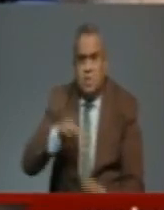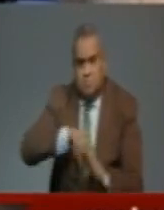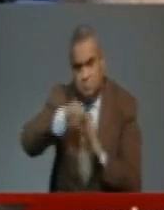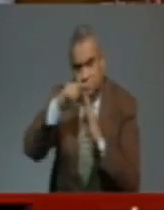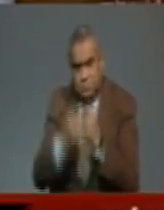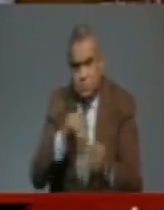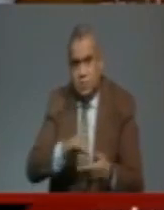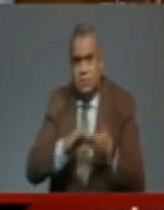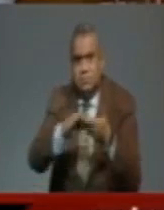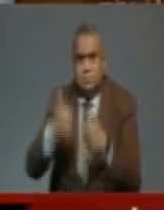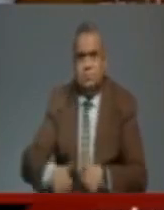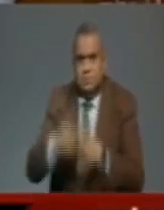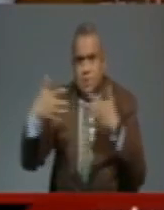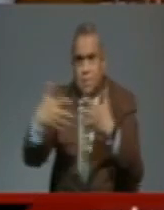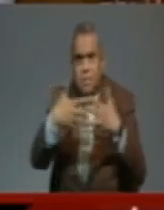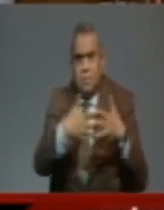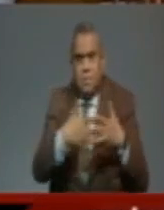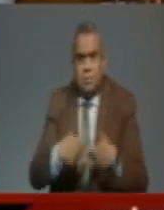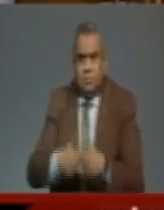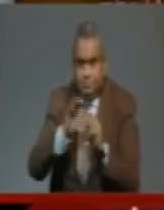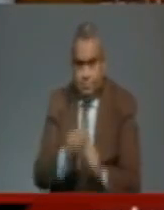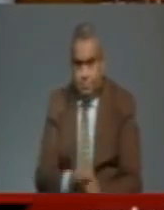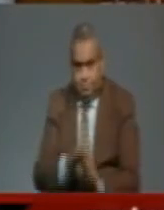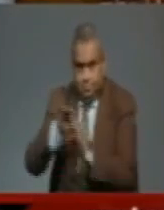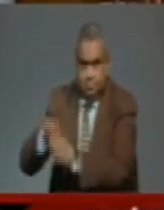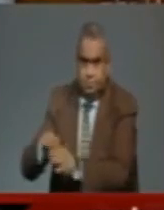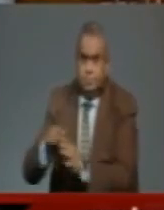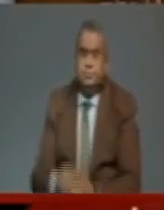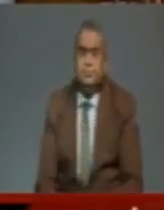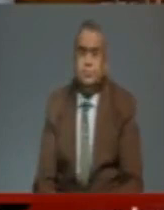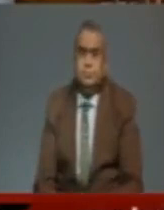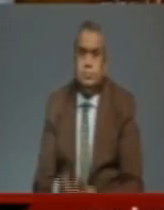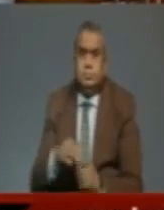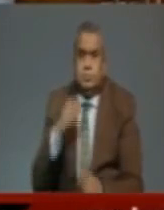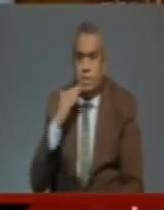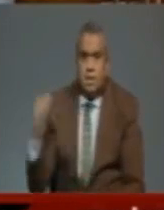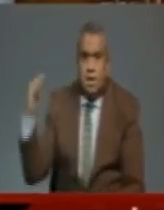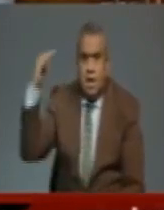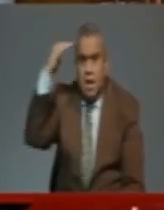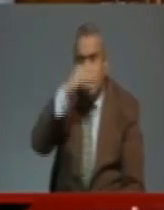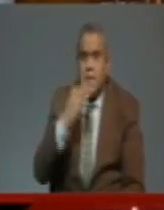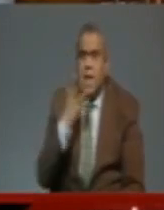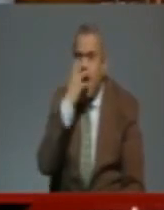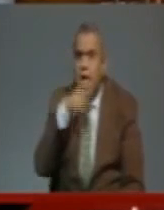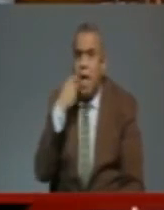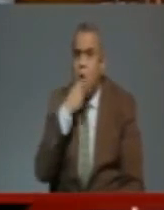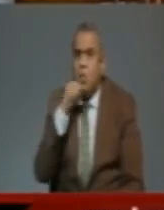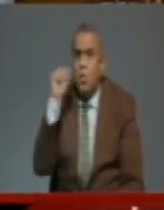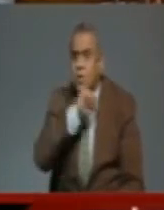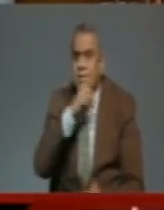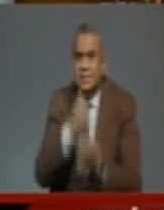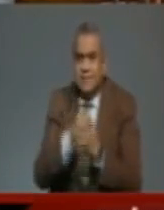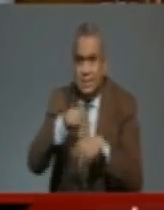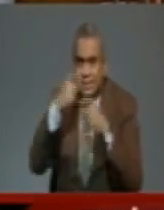فندم ان شاء الله. هنا عندنا فندم كباري الهويس، كباري الهويس يا فندم ده كان الكوبري ده كان طبعا كوبري قديم